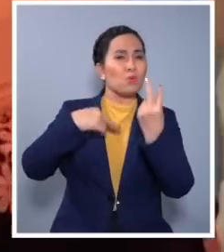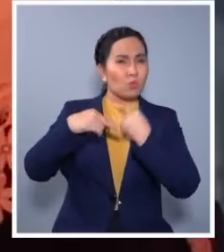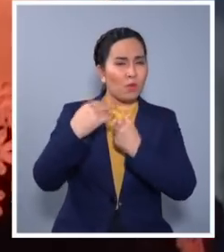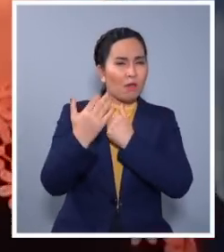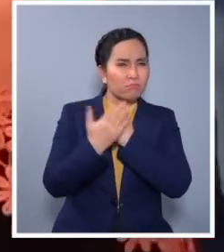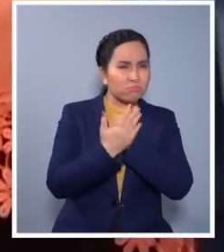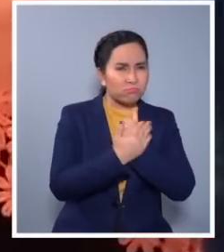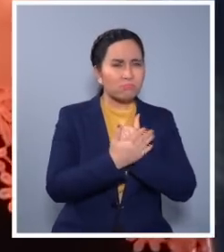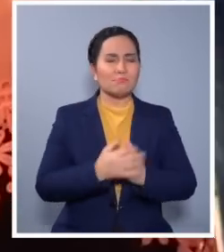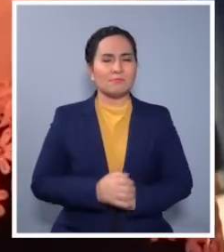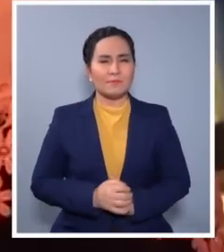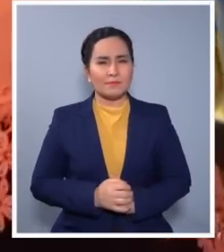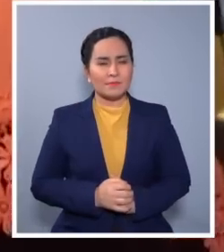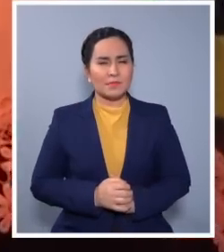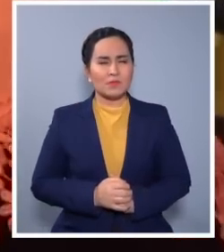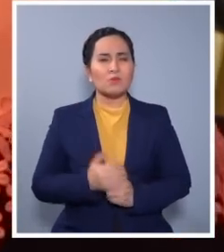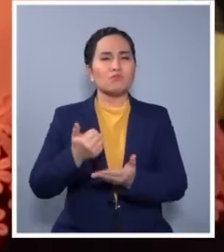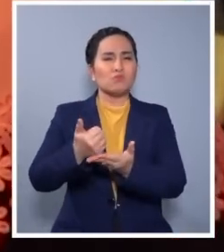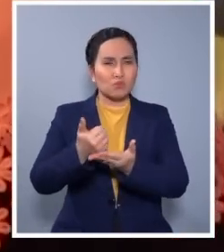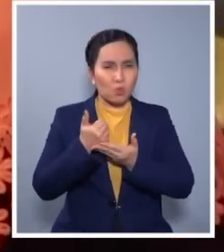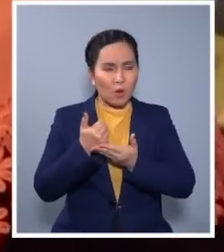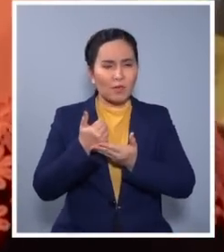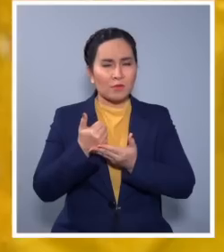ได้รับการช่วยเหลือแนะนำ